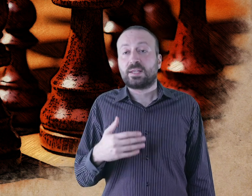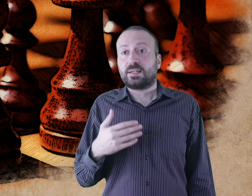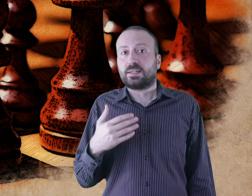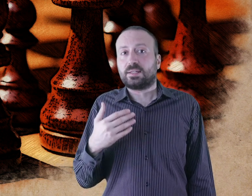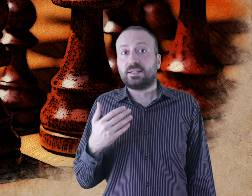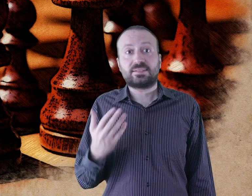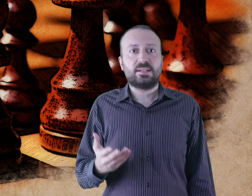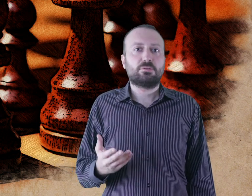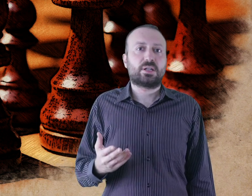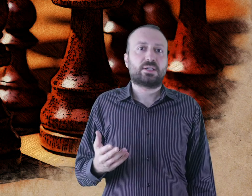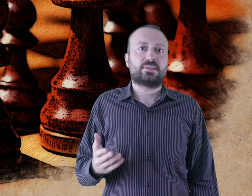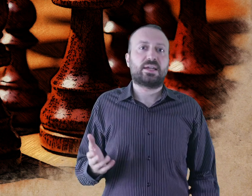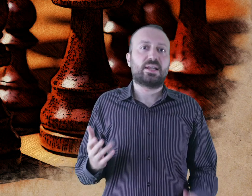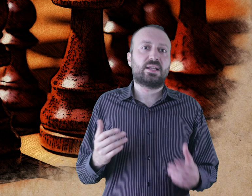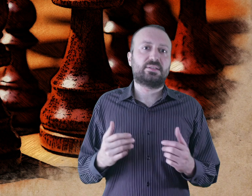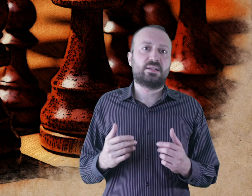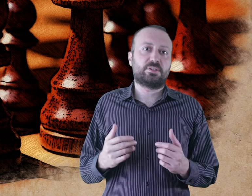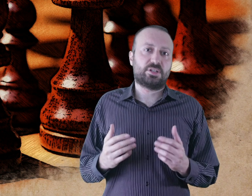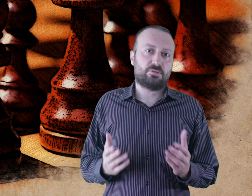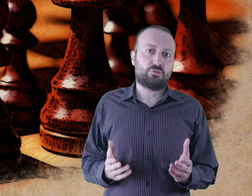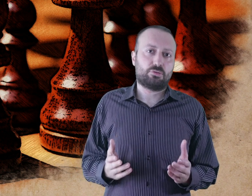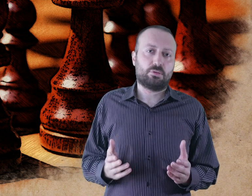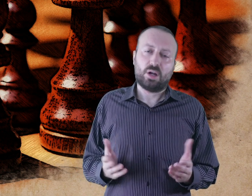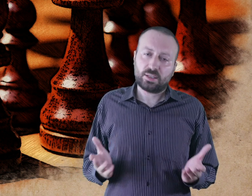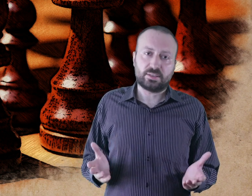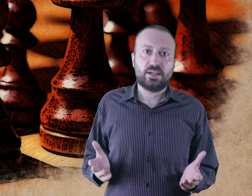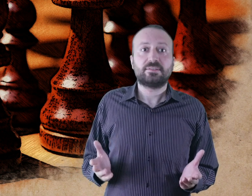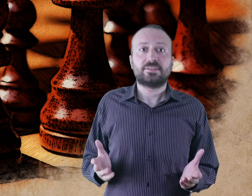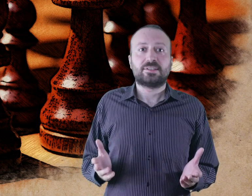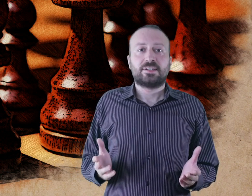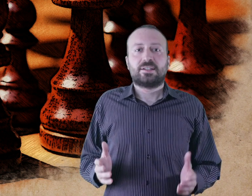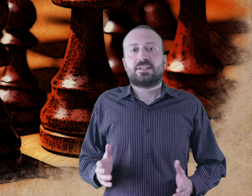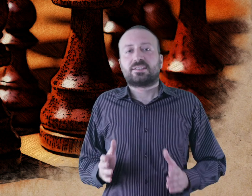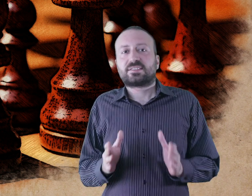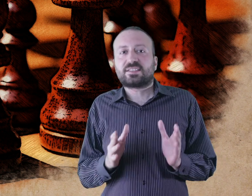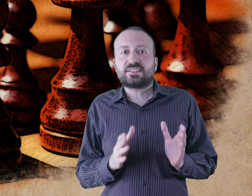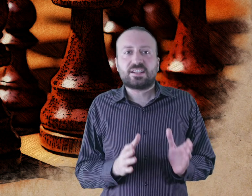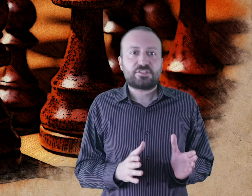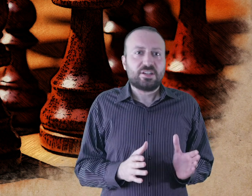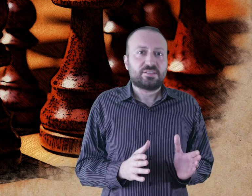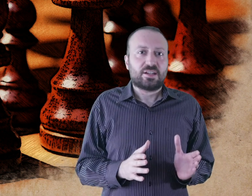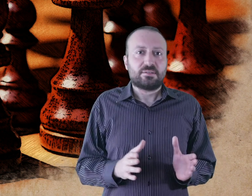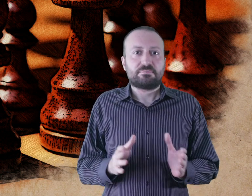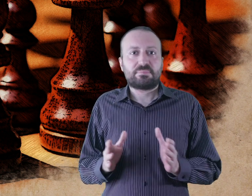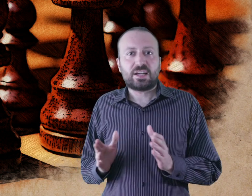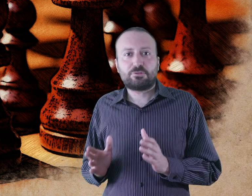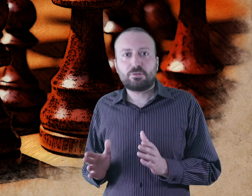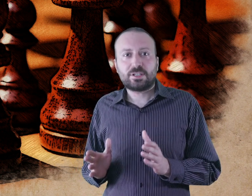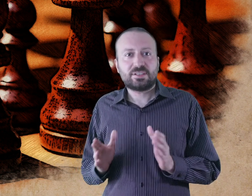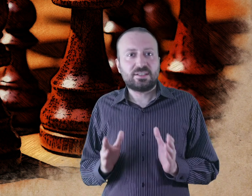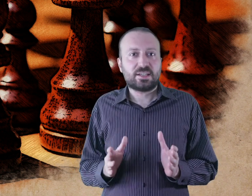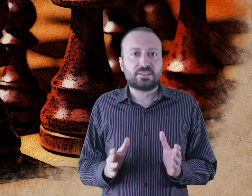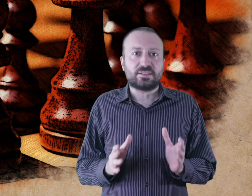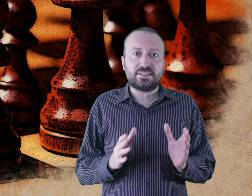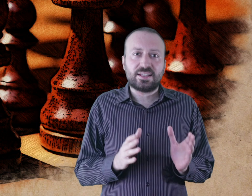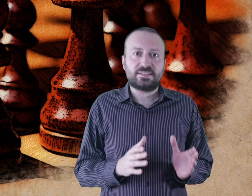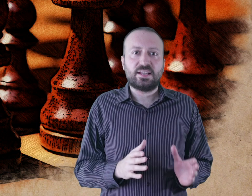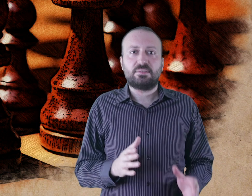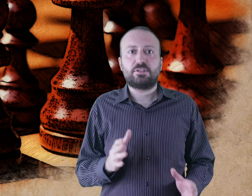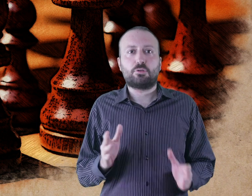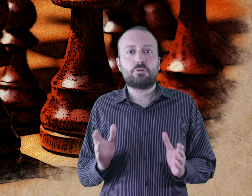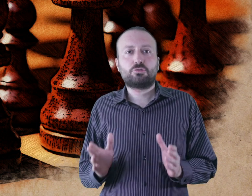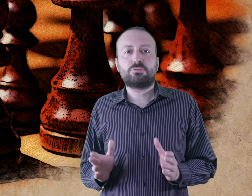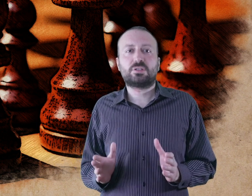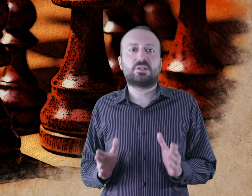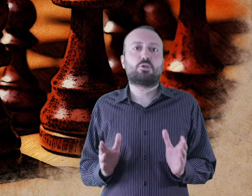olmadığını nesnel olarak değerlendiremeyeceğini düşünüyor. Haklı da. Satrançtaysa performansa dayalı